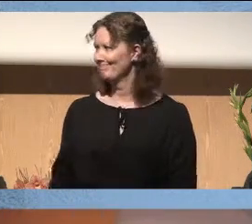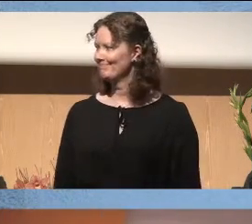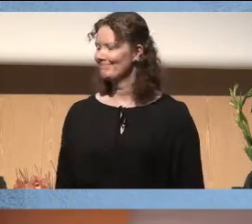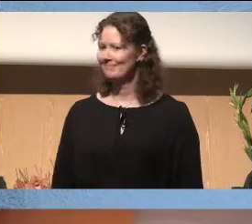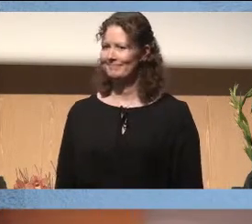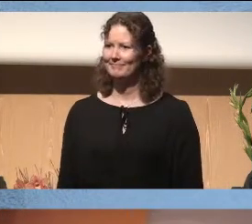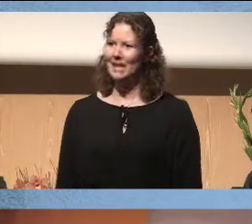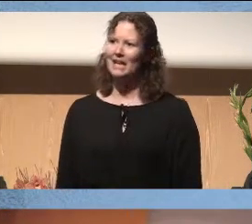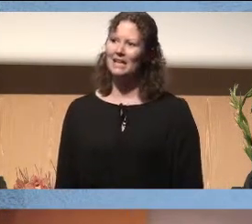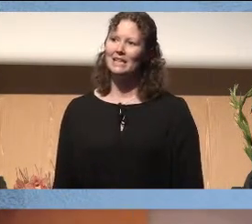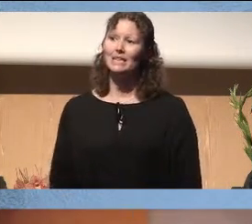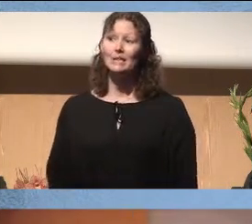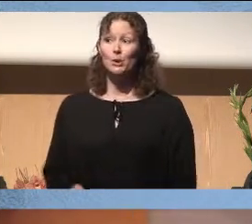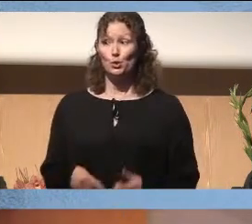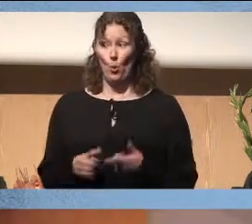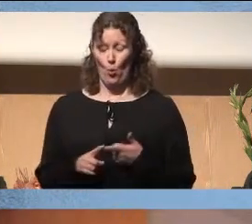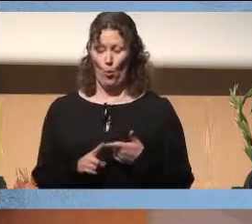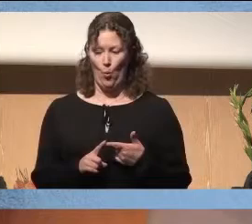Så...